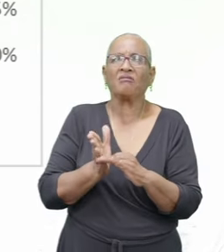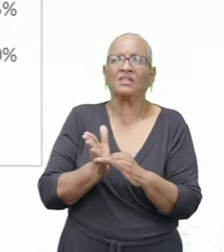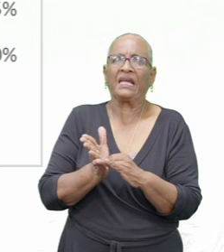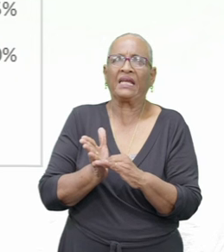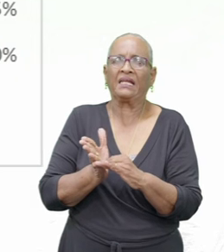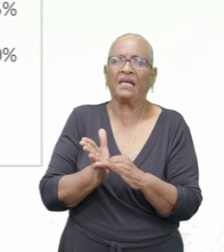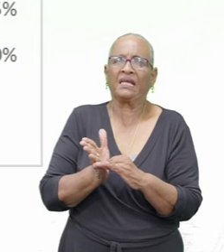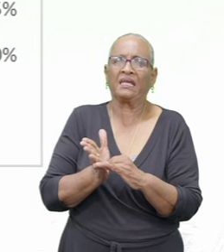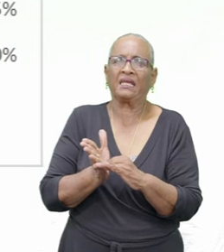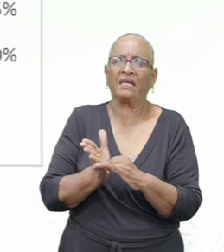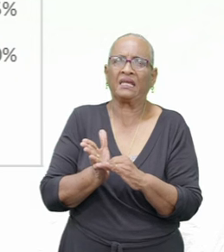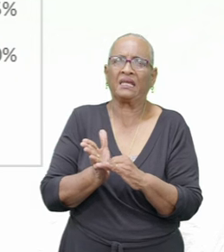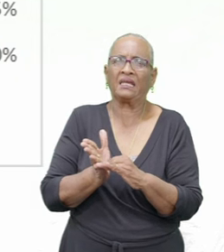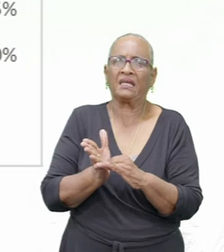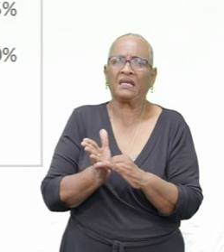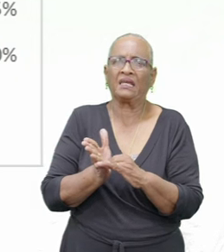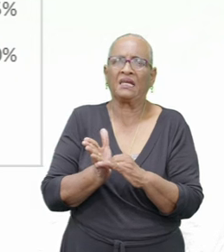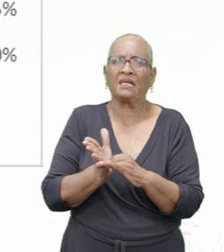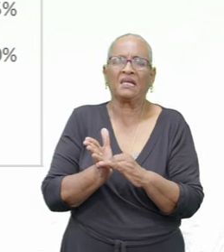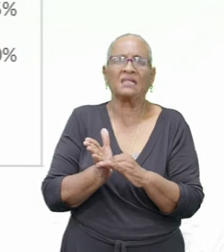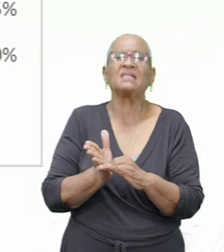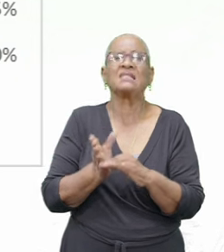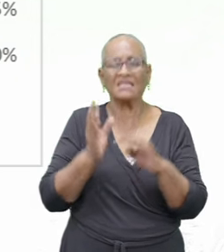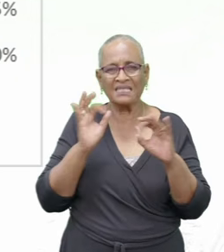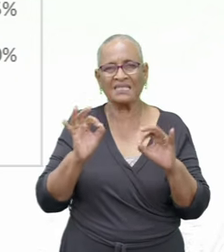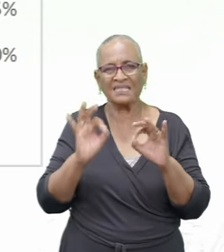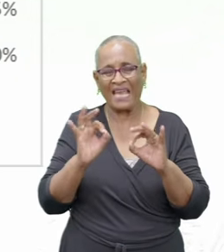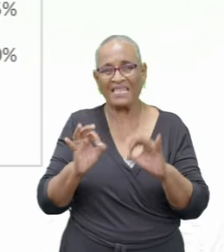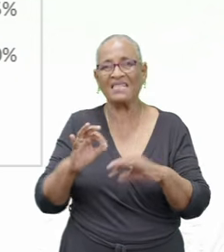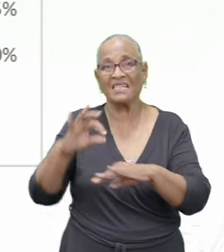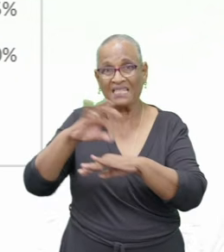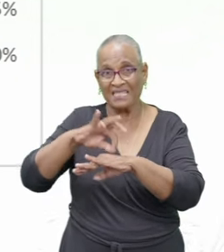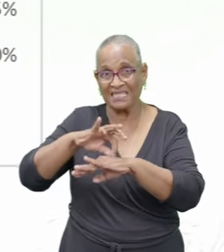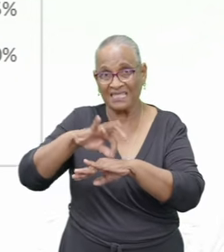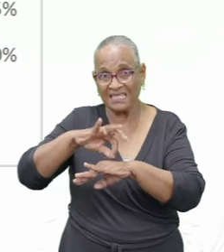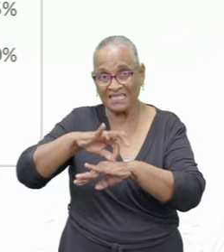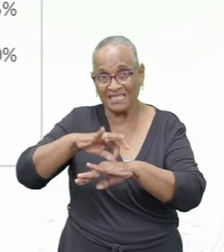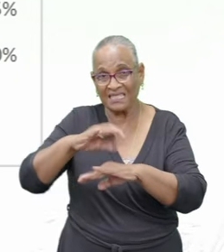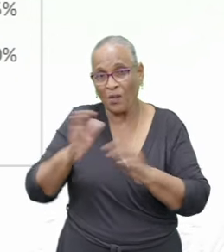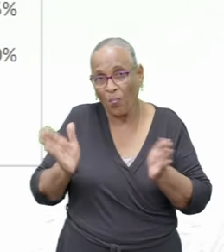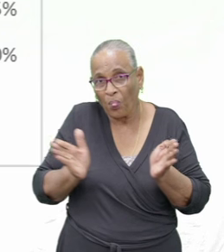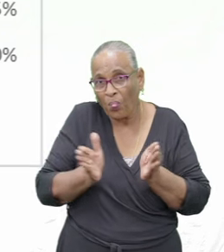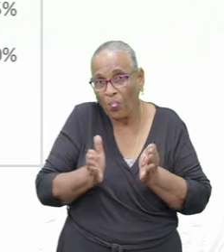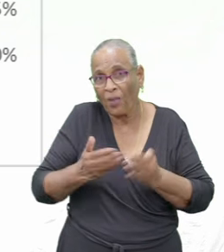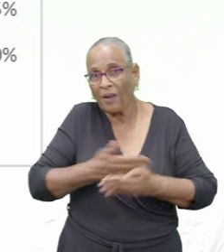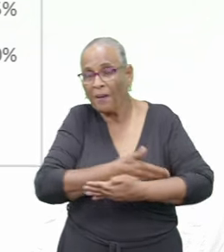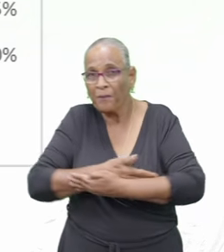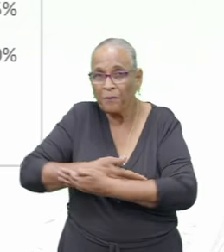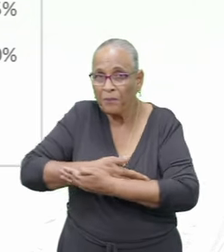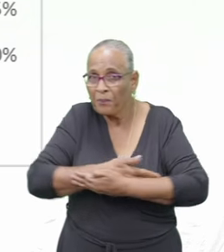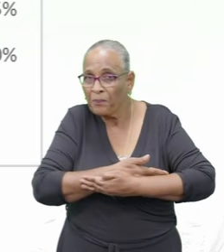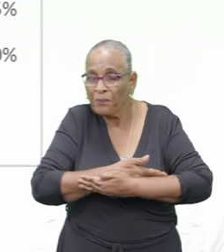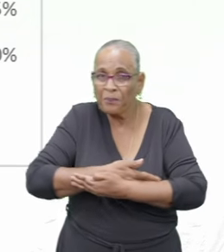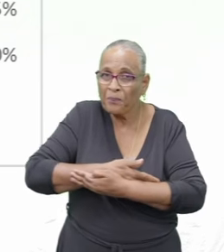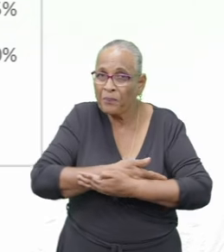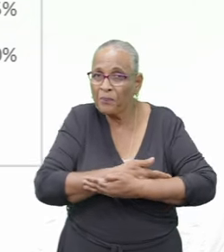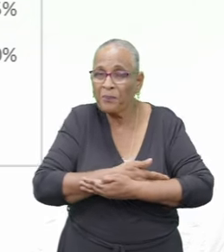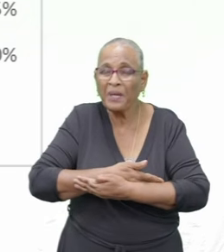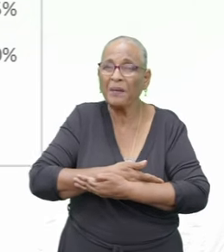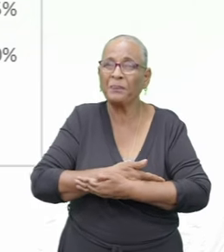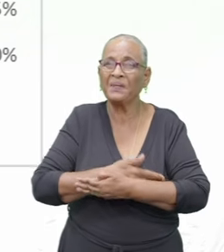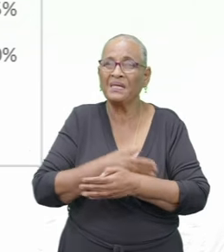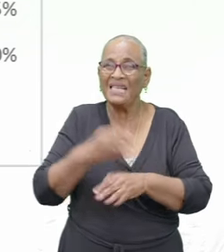geen reguliere patiënten worden aangeboden. Het zijn patiëntjes die met een bepaalde